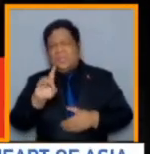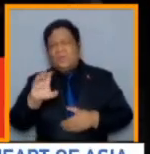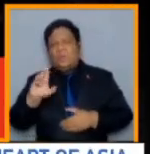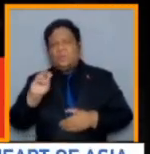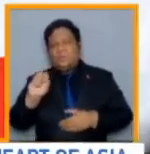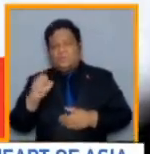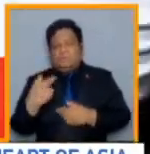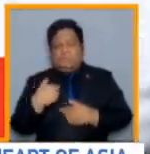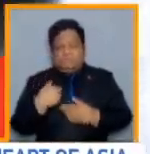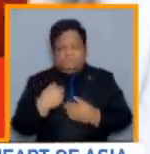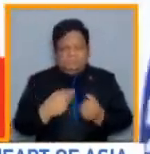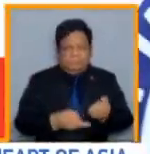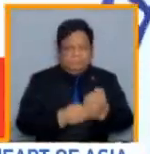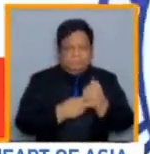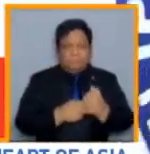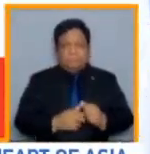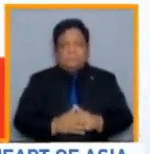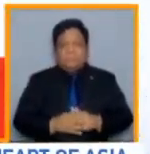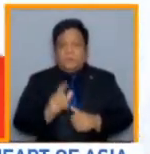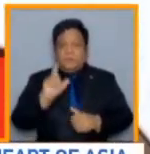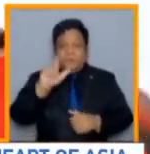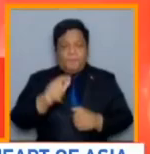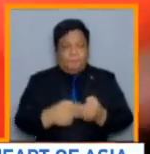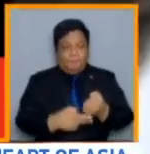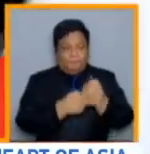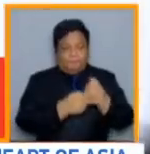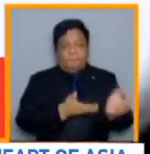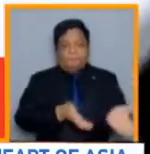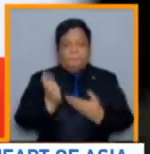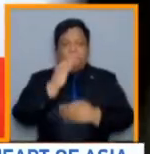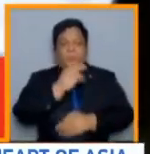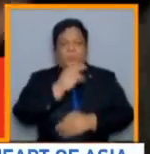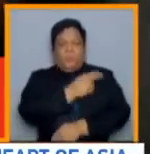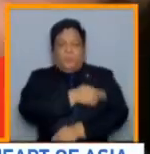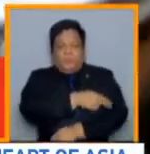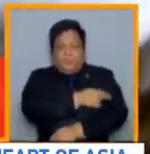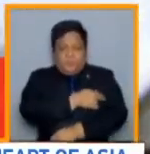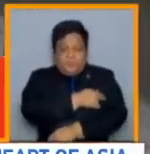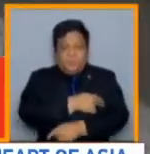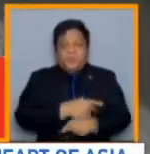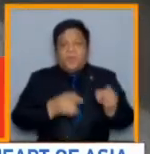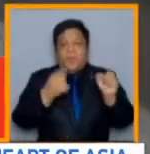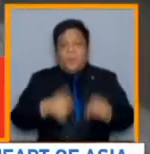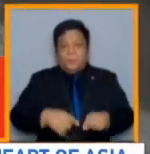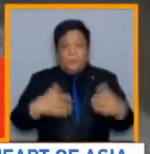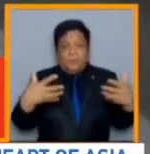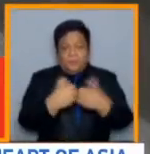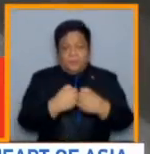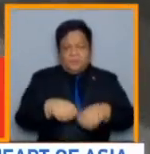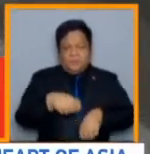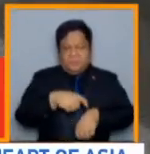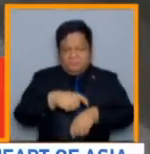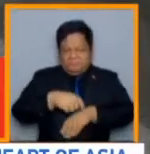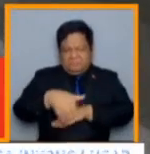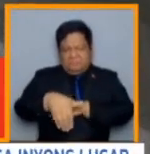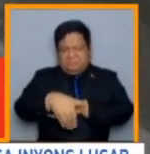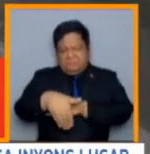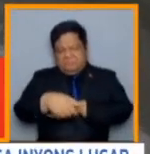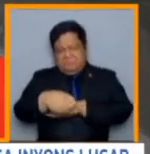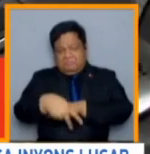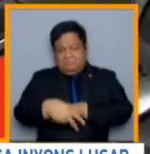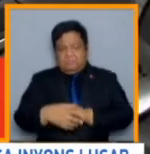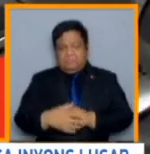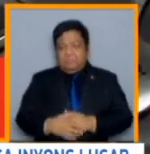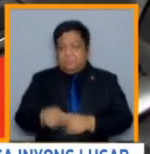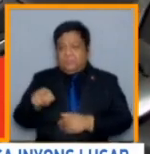kanyang sasakyan at isinugod sa ospital. Nangyari ang aksidente pasado hating gabi kanina. Ang nabanggang dump truck nakatigil